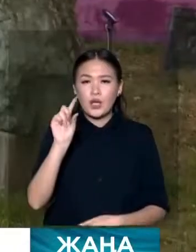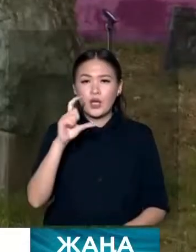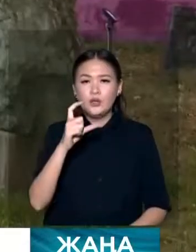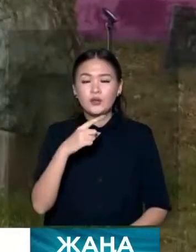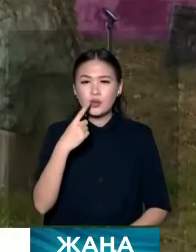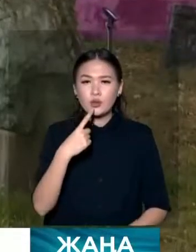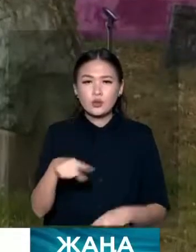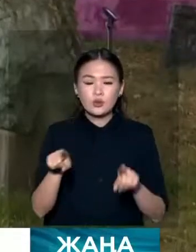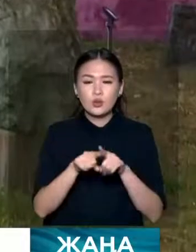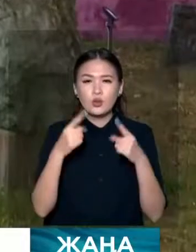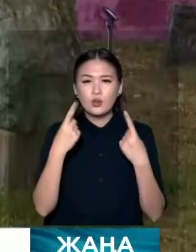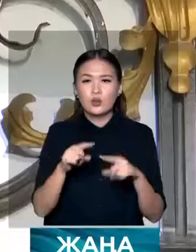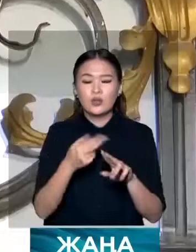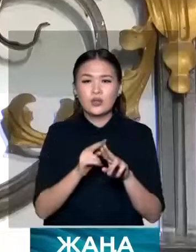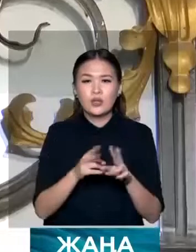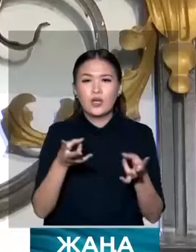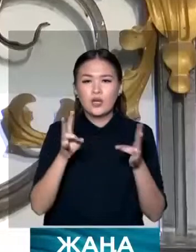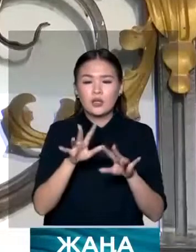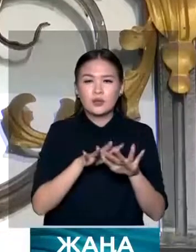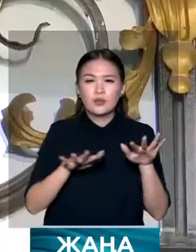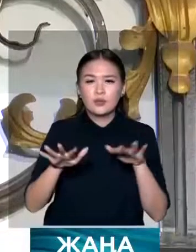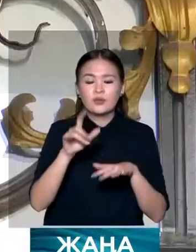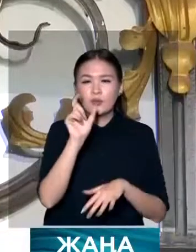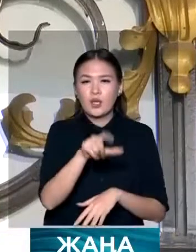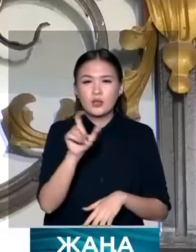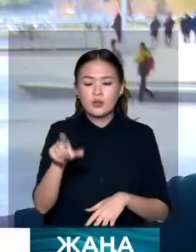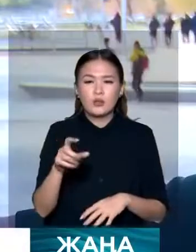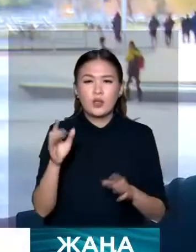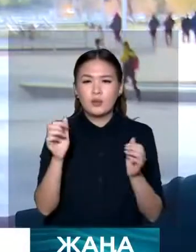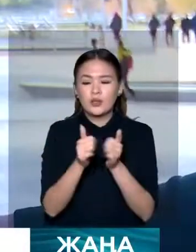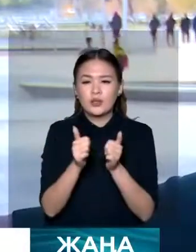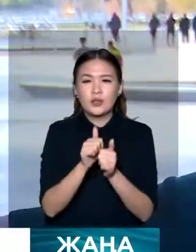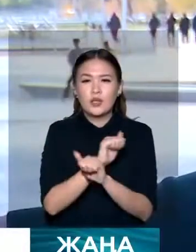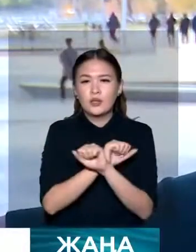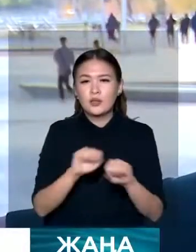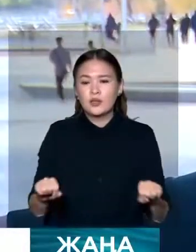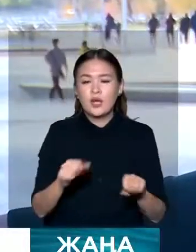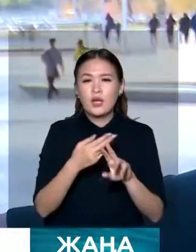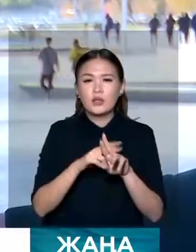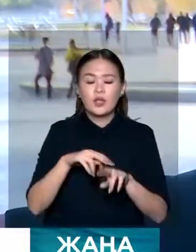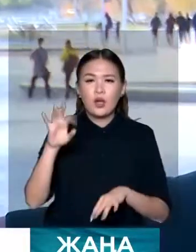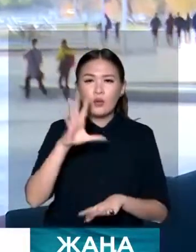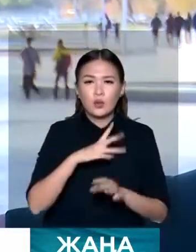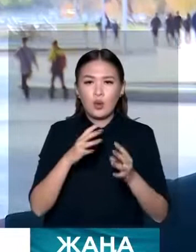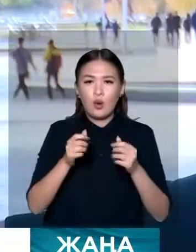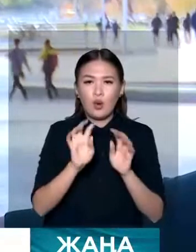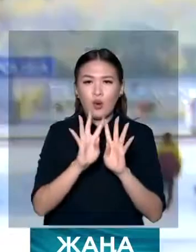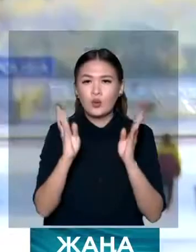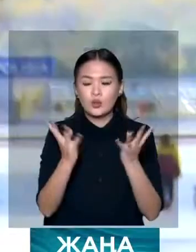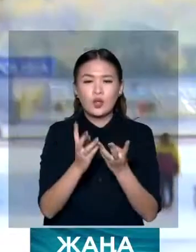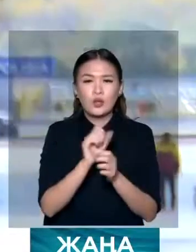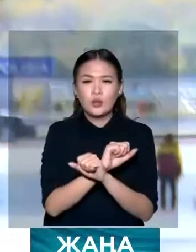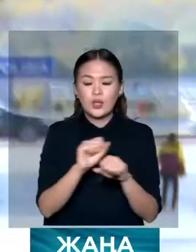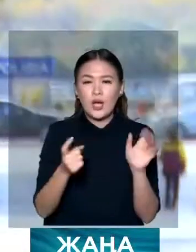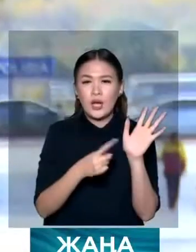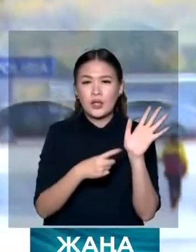экологтардың айтары басқа, олар бұндай қалдықтар елді мекендерден алыс жатуы керек дейді. Оларды қазіргі таңда қоршау ретінде қолдануға болмайды.